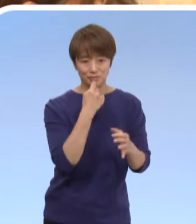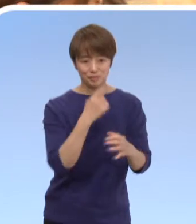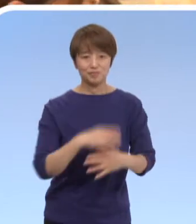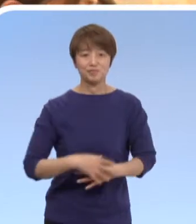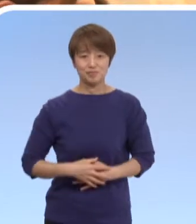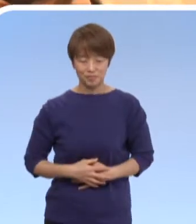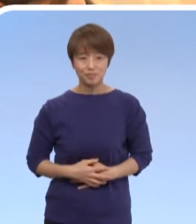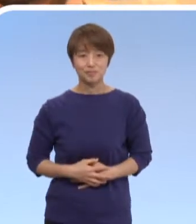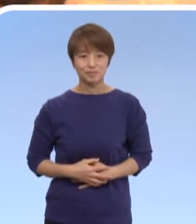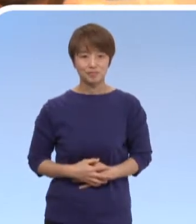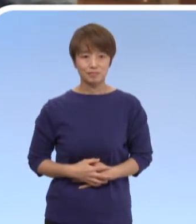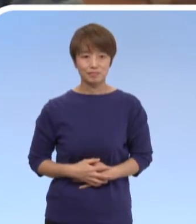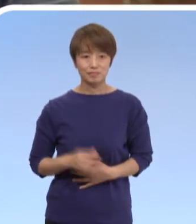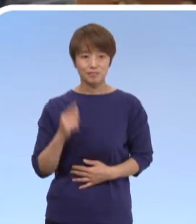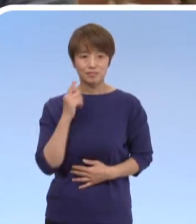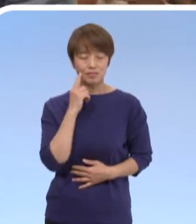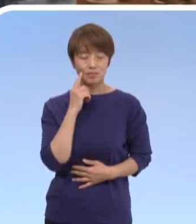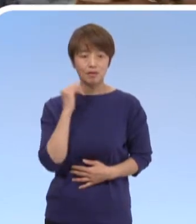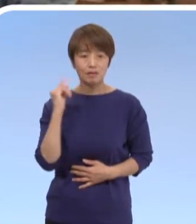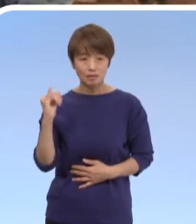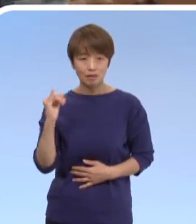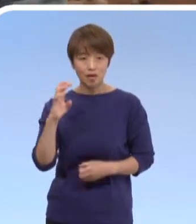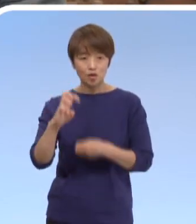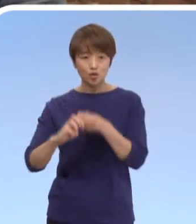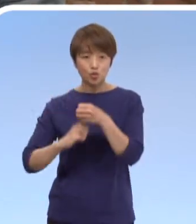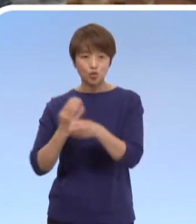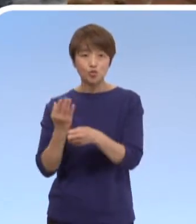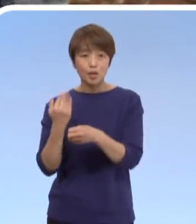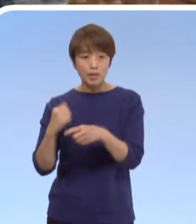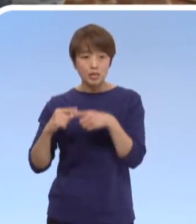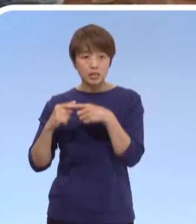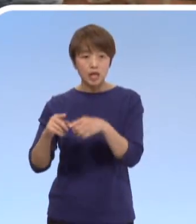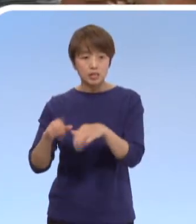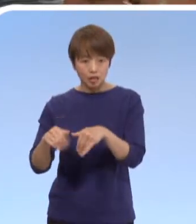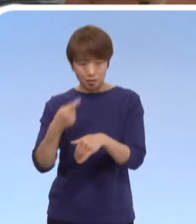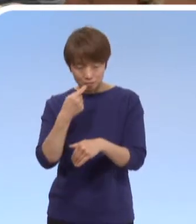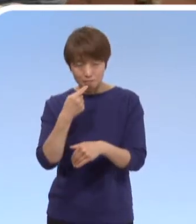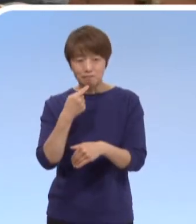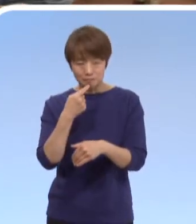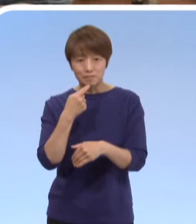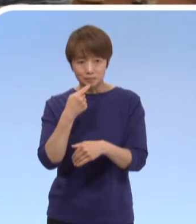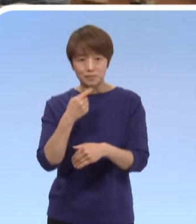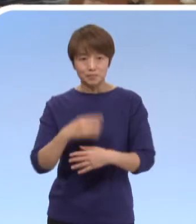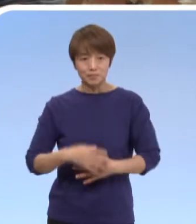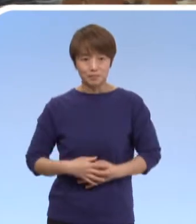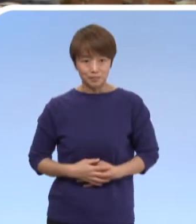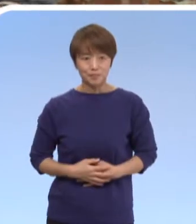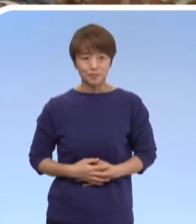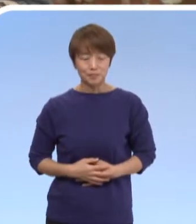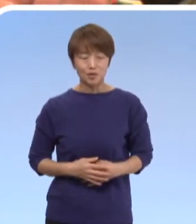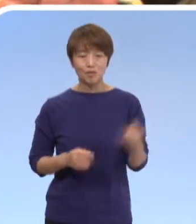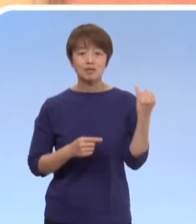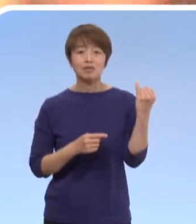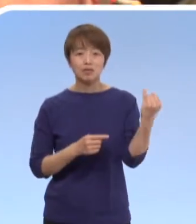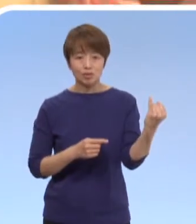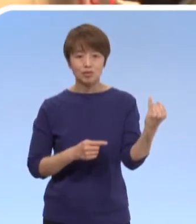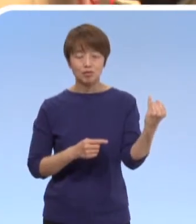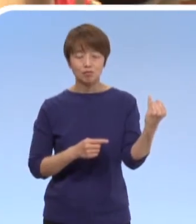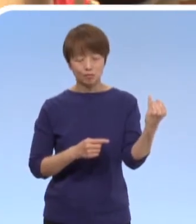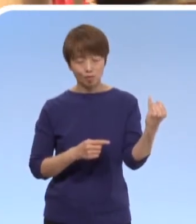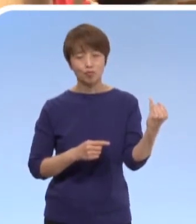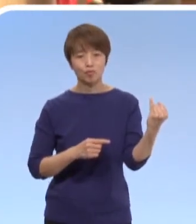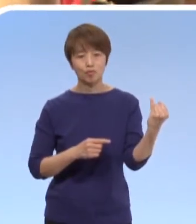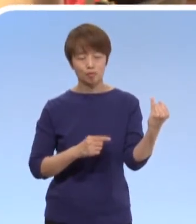き合いがあって。 もともとお母様が演劇、ずっと 40年以上前から入ってて、 そんな前から おおらか